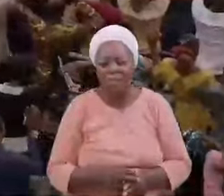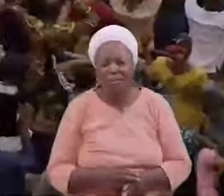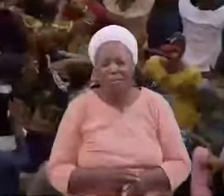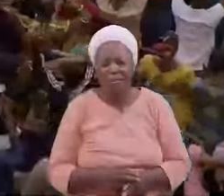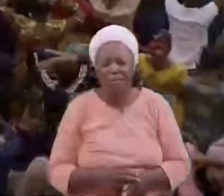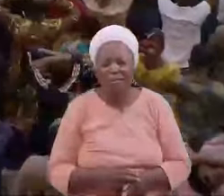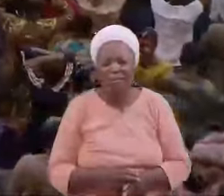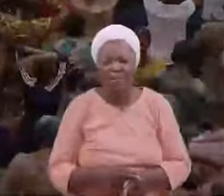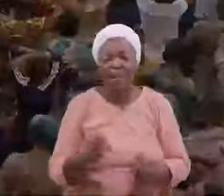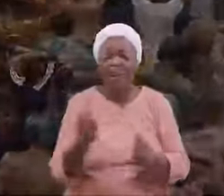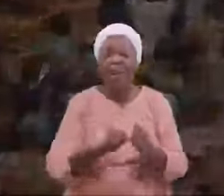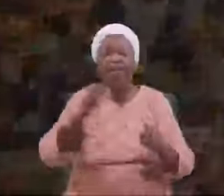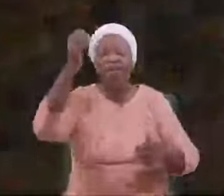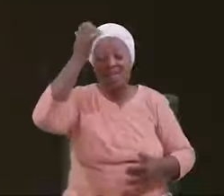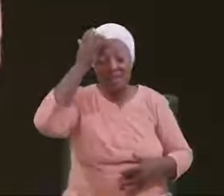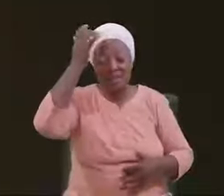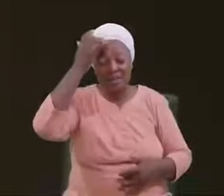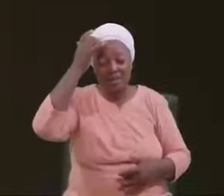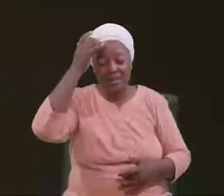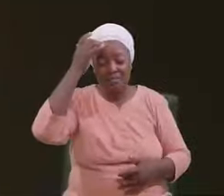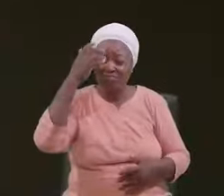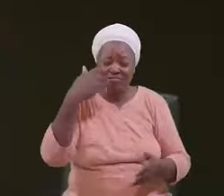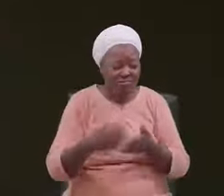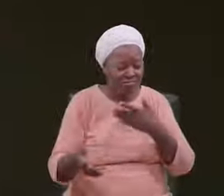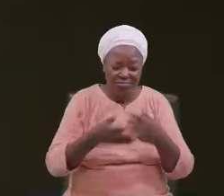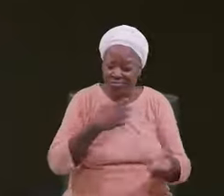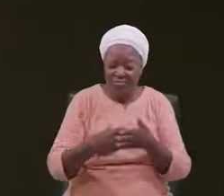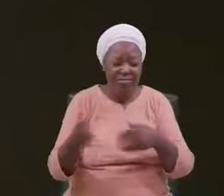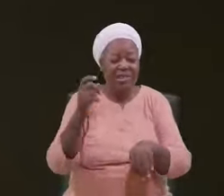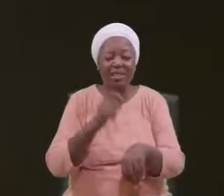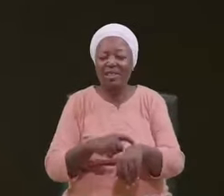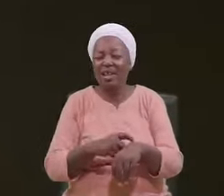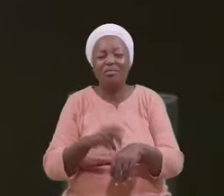Toute maladie, quelle que soit la durée,